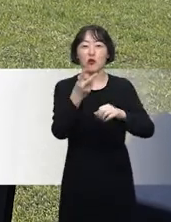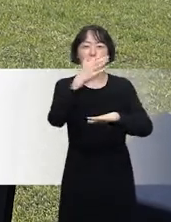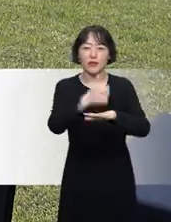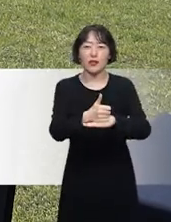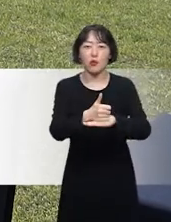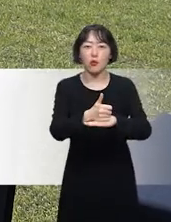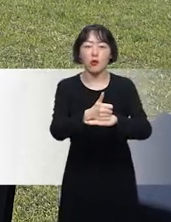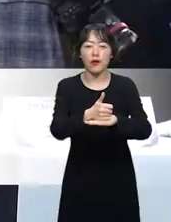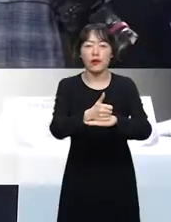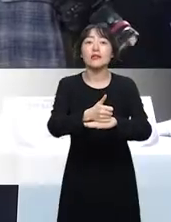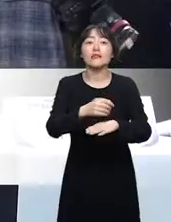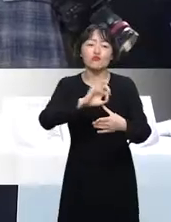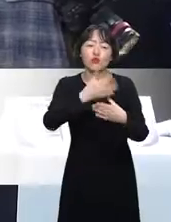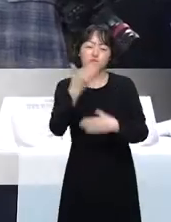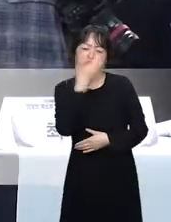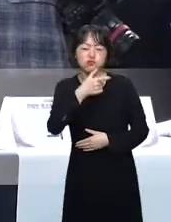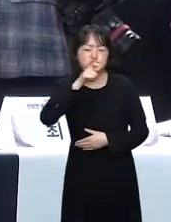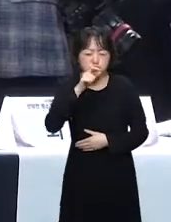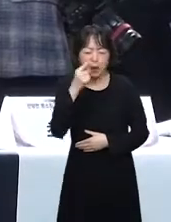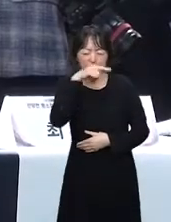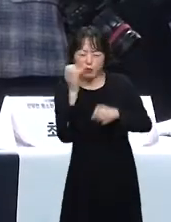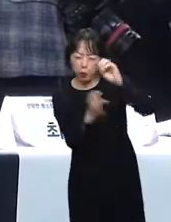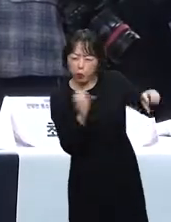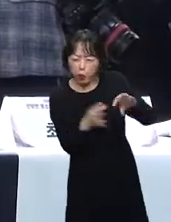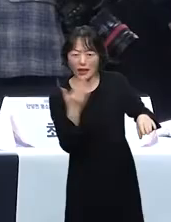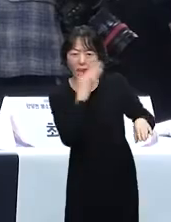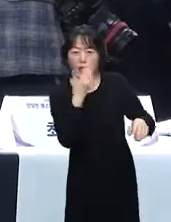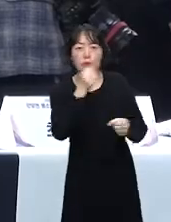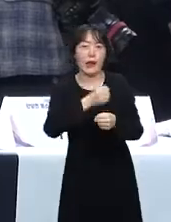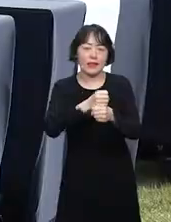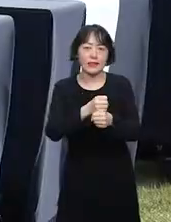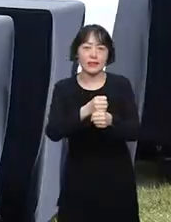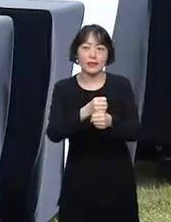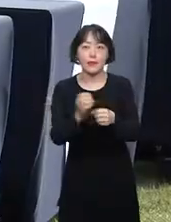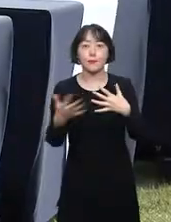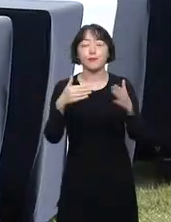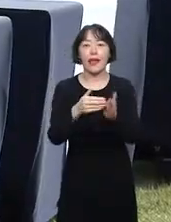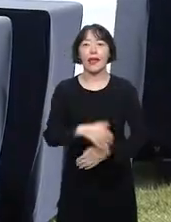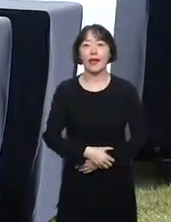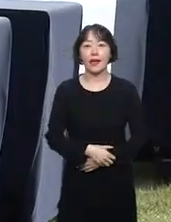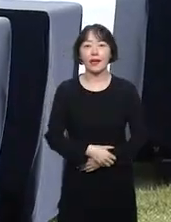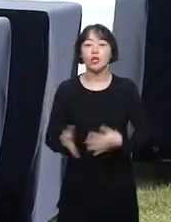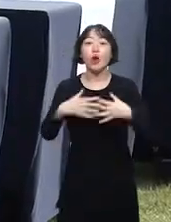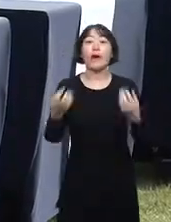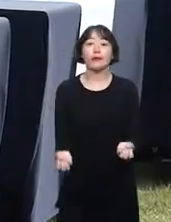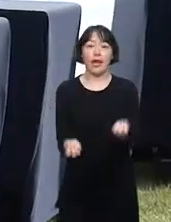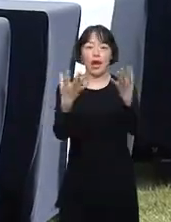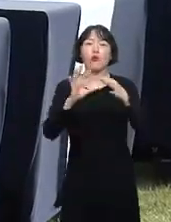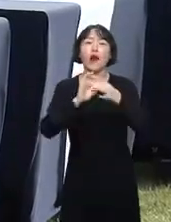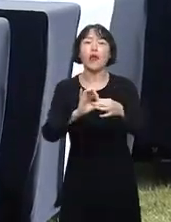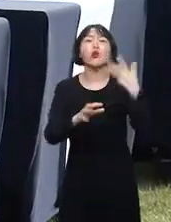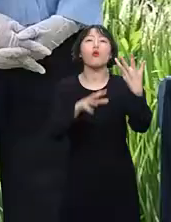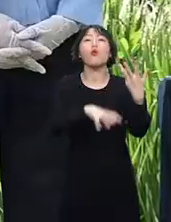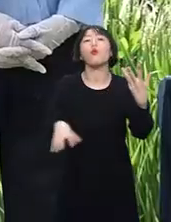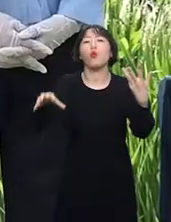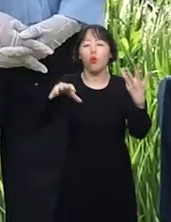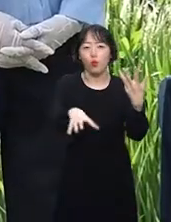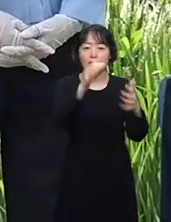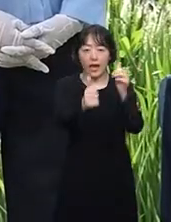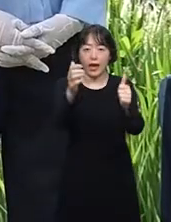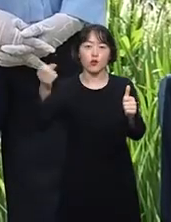위해 생물 제거 등이 있습니다. 이날 협약식에는 관련 8개 자치단체장 및 국회의원을